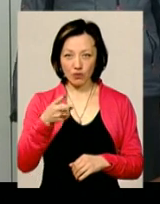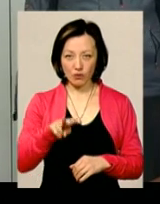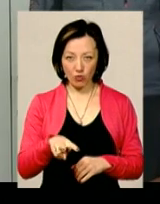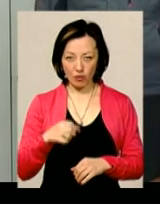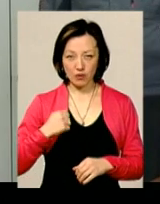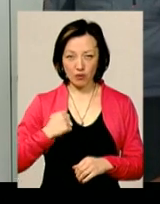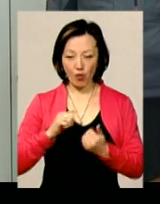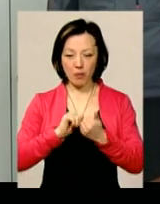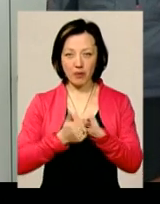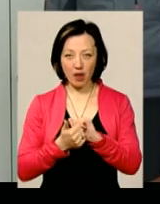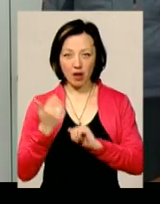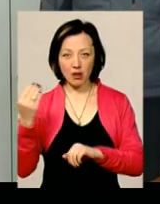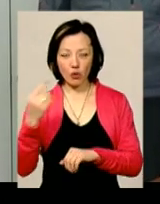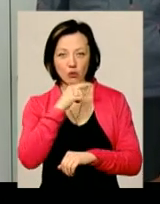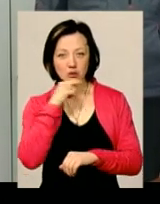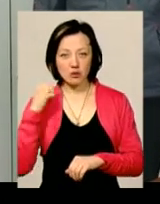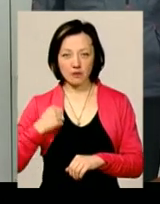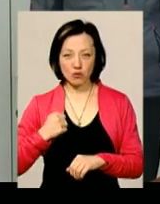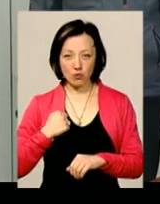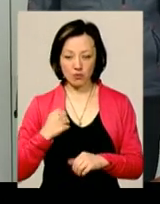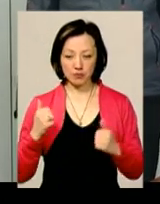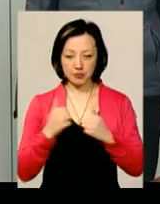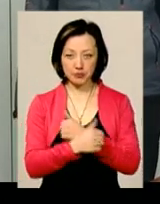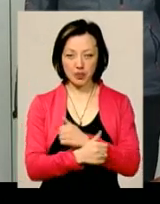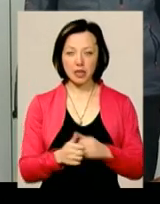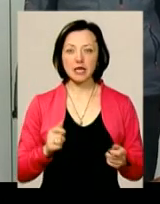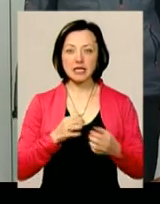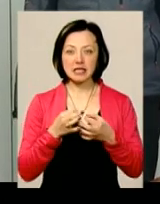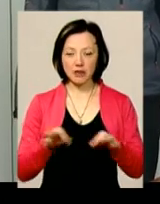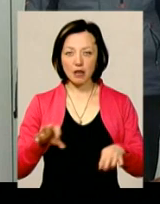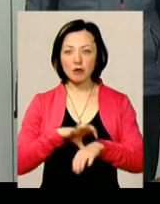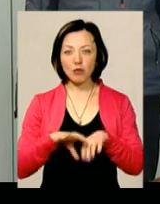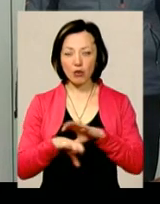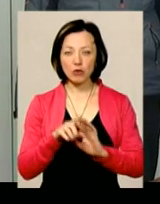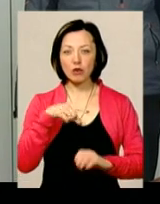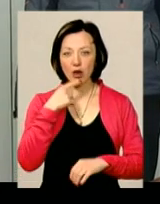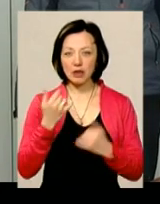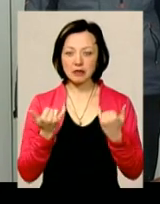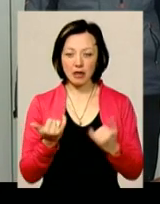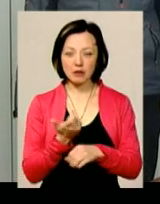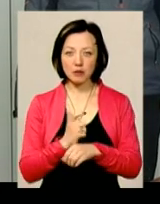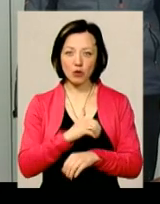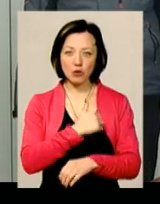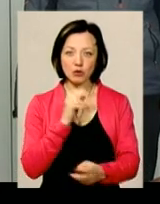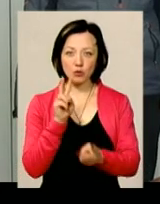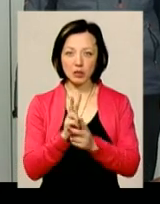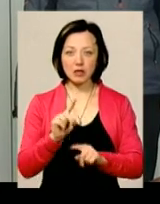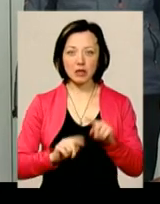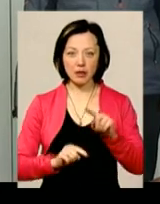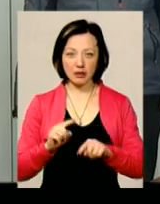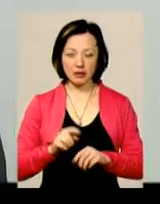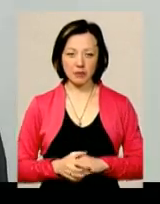Богдана Марцоня обміняли на 2 російських військових. Звільнені з полону прикордонники кажуть, найбільше зараз хочуть побачити рідних.